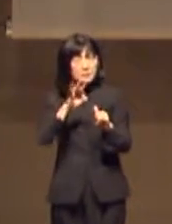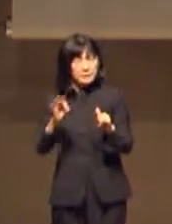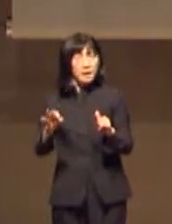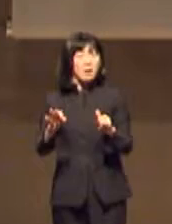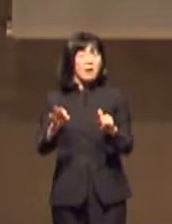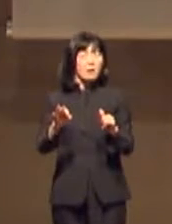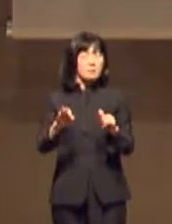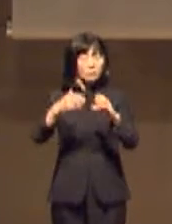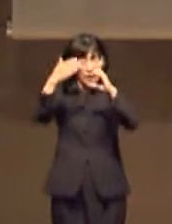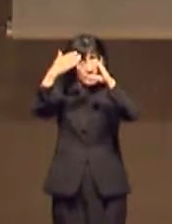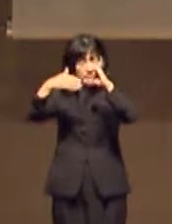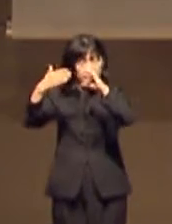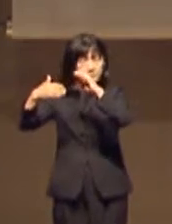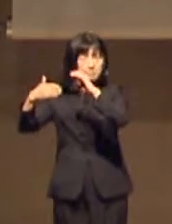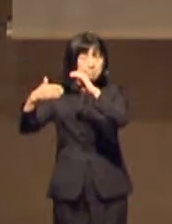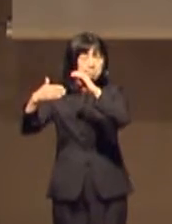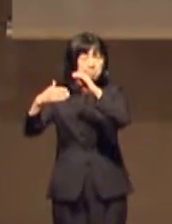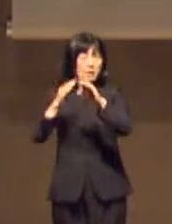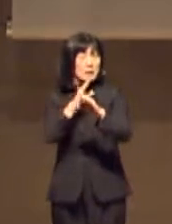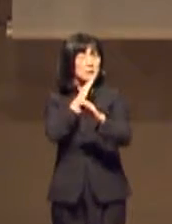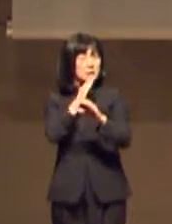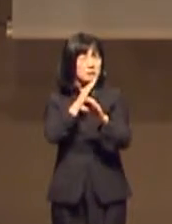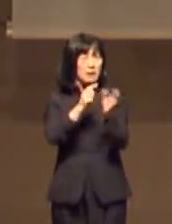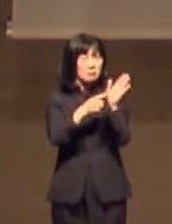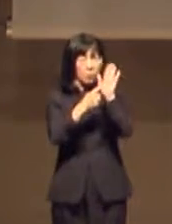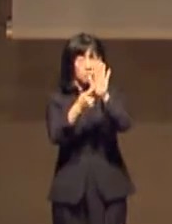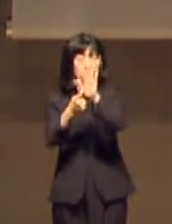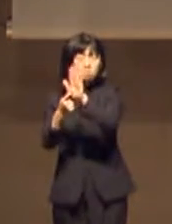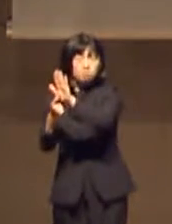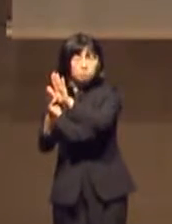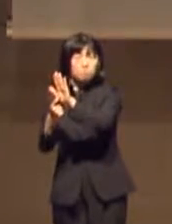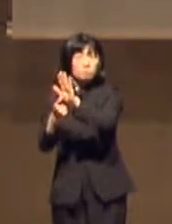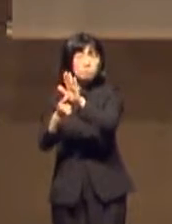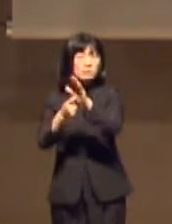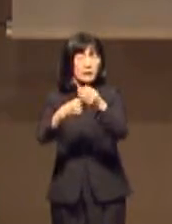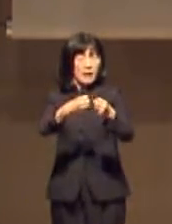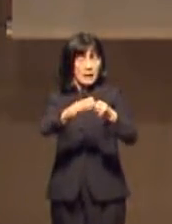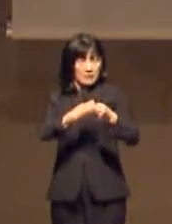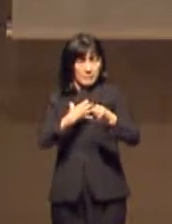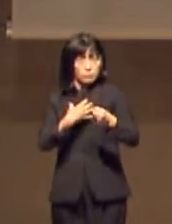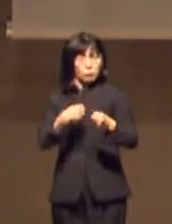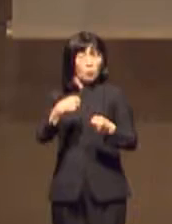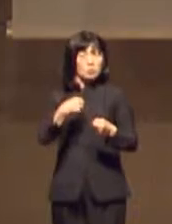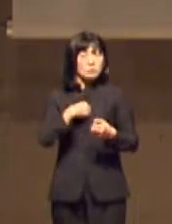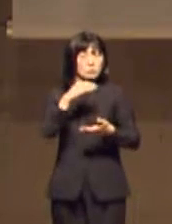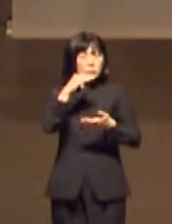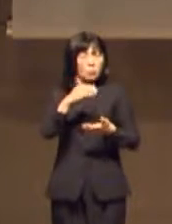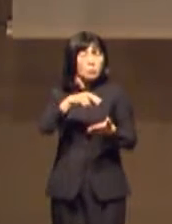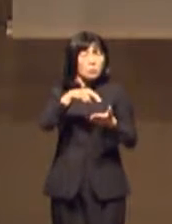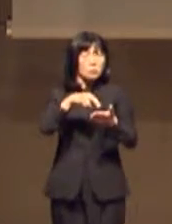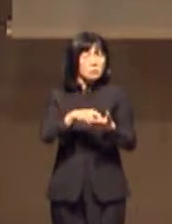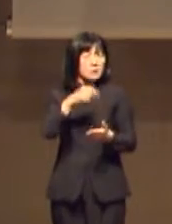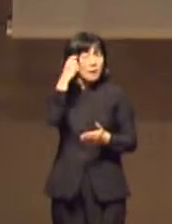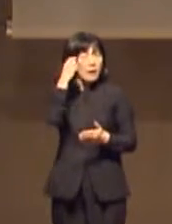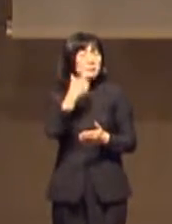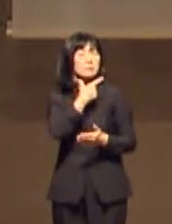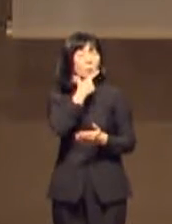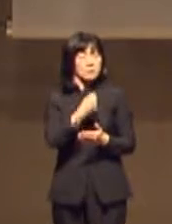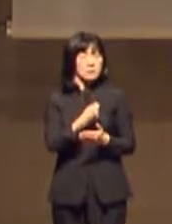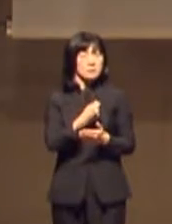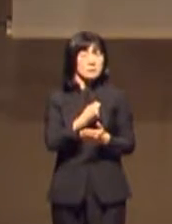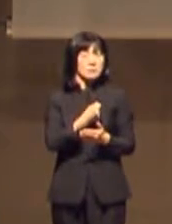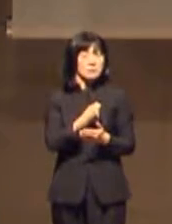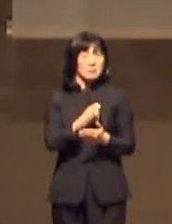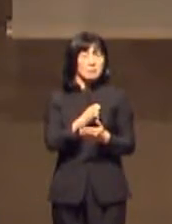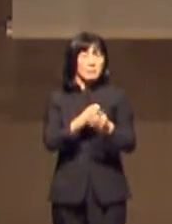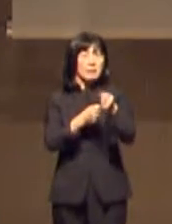被災写真等の、実物資料により被爆を、自らのことのように、肌で感じていただくこと、核